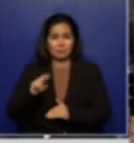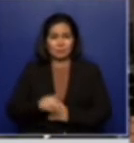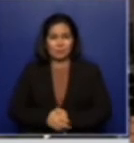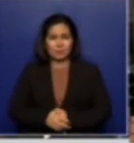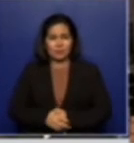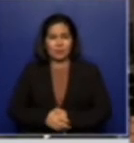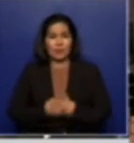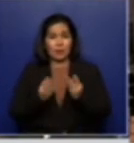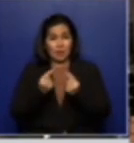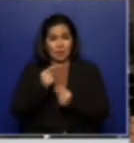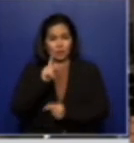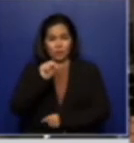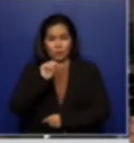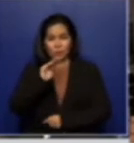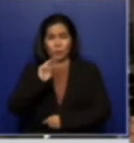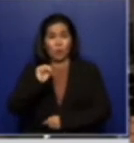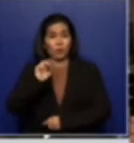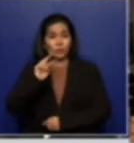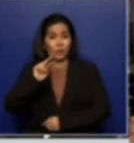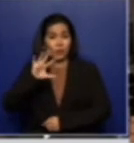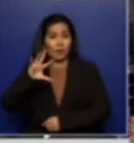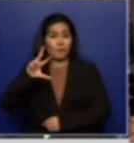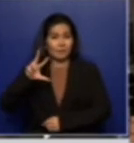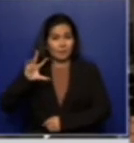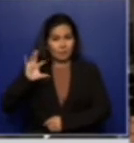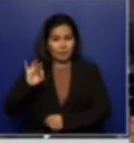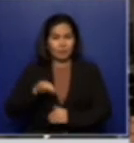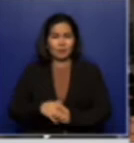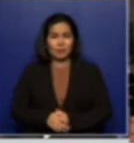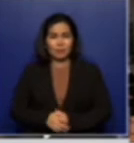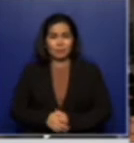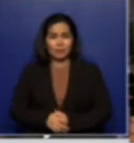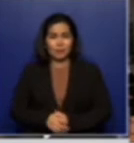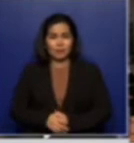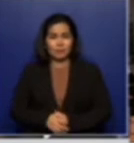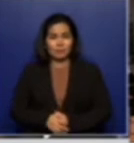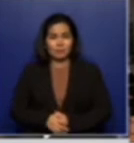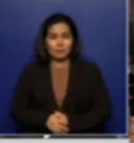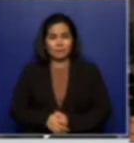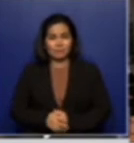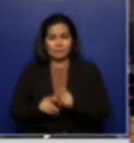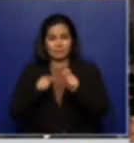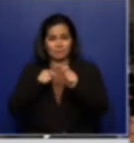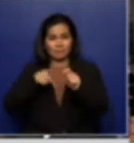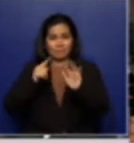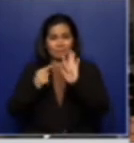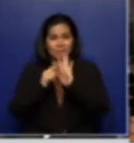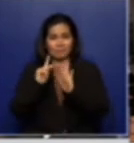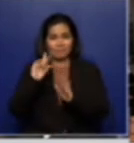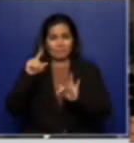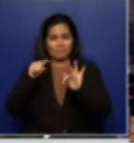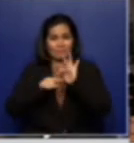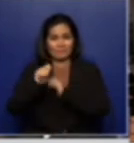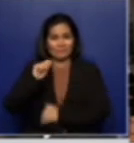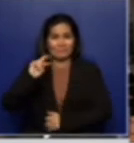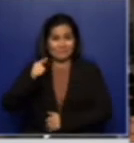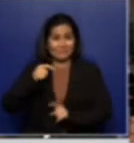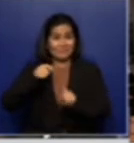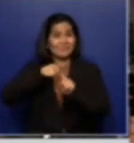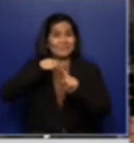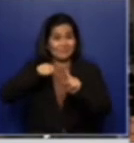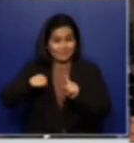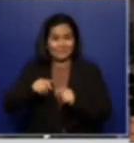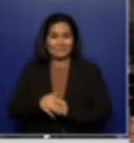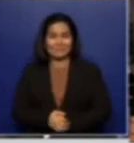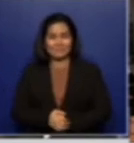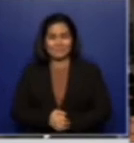ม2539ตำบลหนองสาหร่ายอำเภอปากช่องจังหวัดนครราชสีมาตรงนี้เ